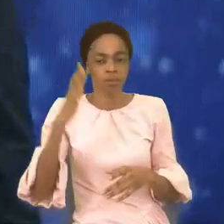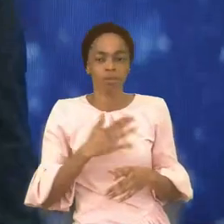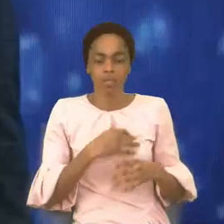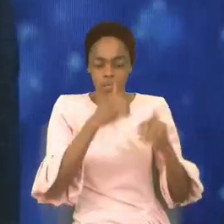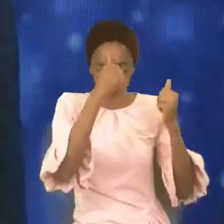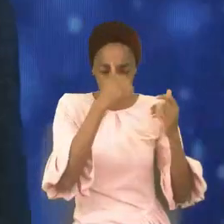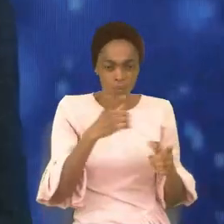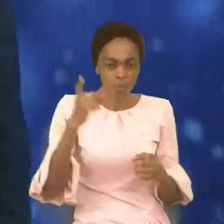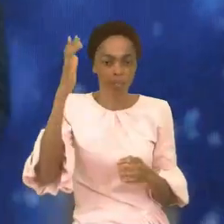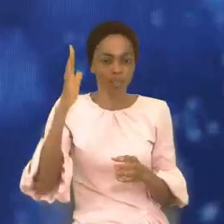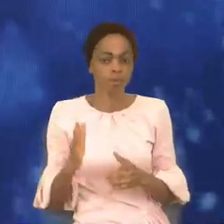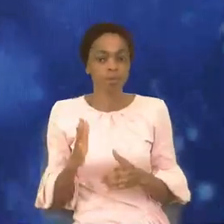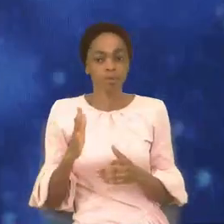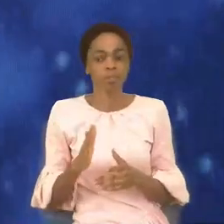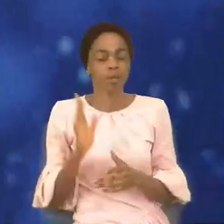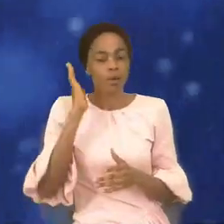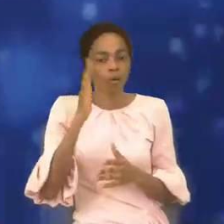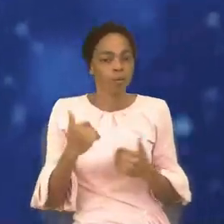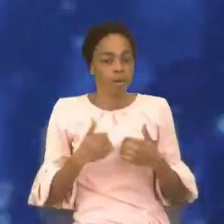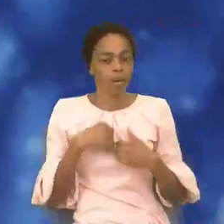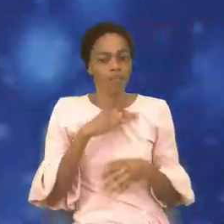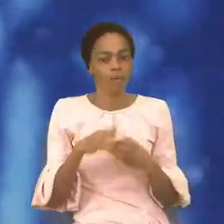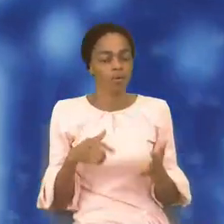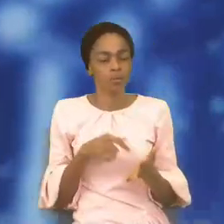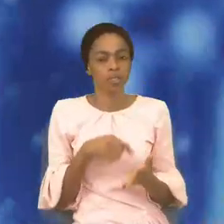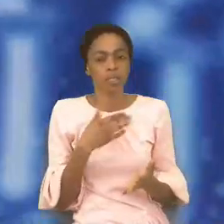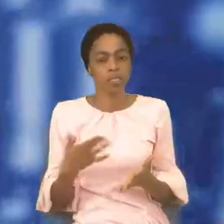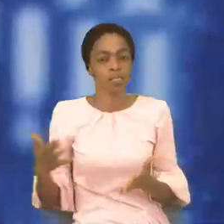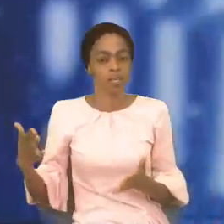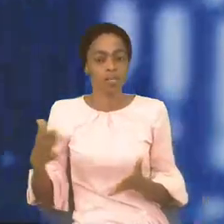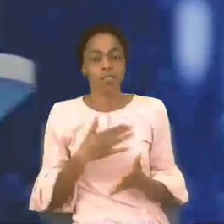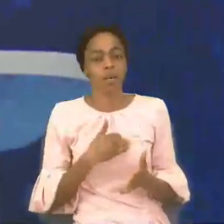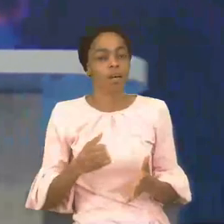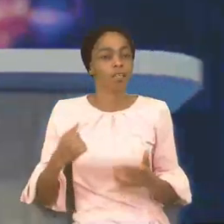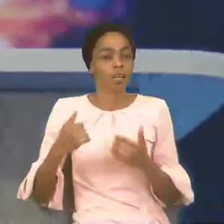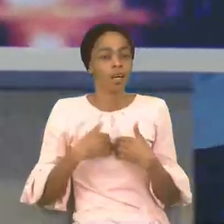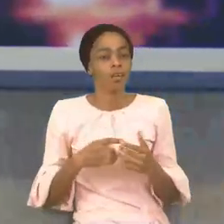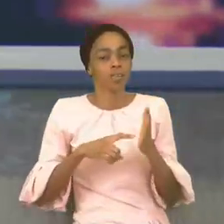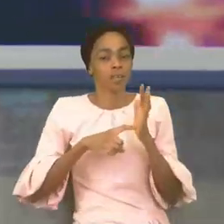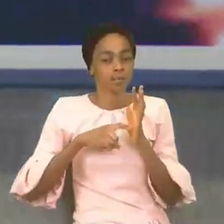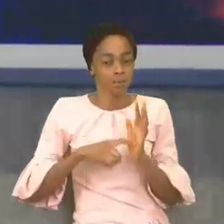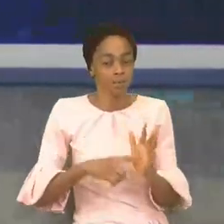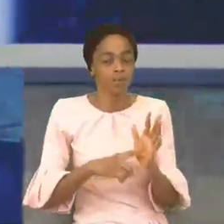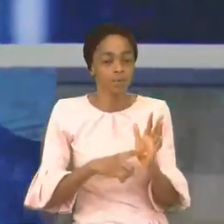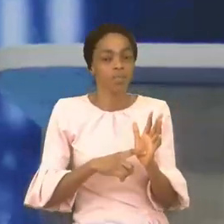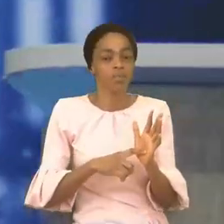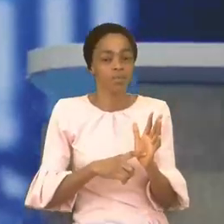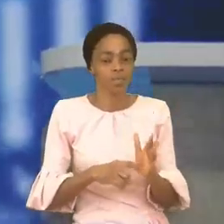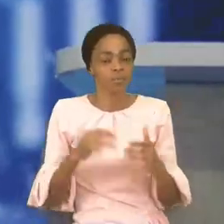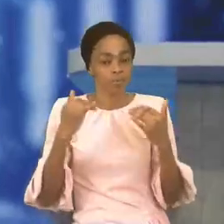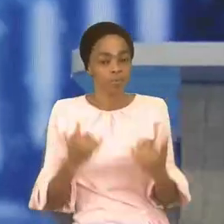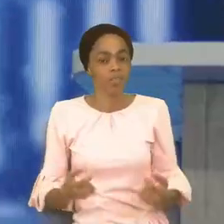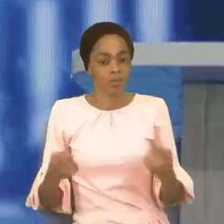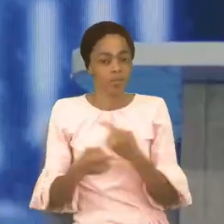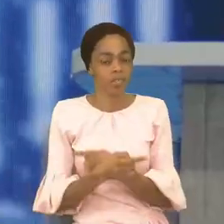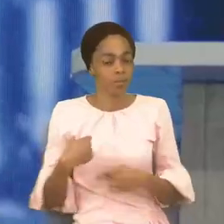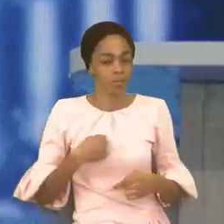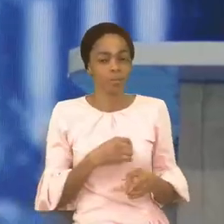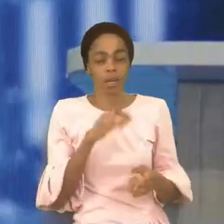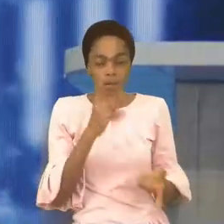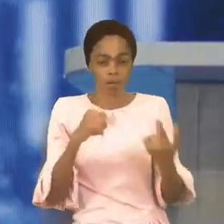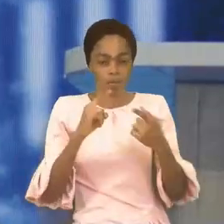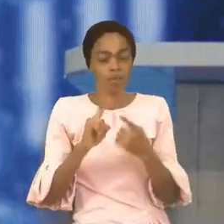sont fidèles au Seigneur, pour qu'ils puissent avoir ces choses. Et ils vont révéler ça au reste du monde, Aujourd'hui, nous venons